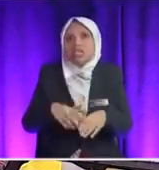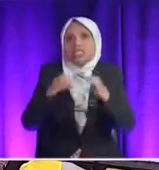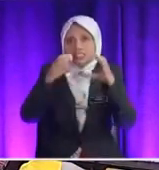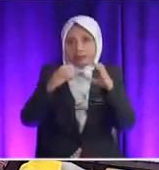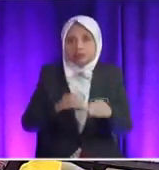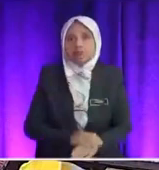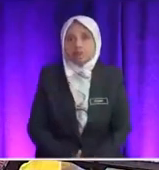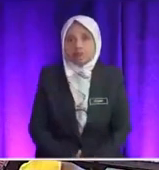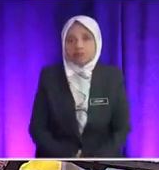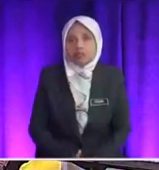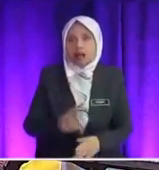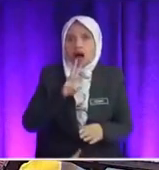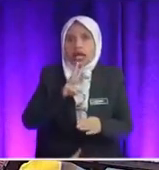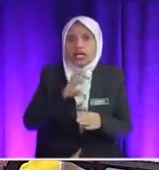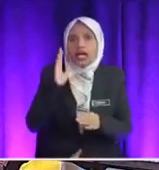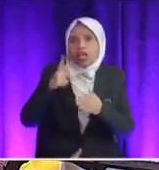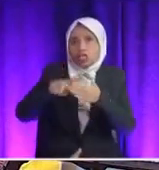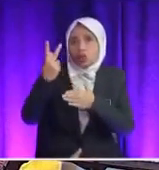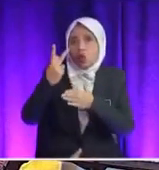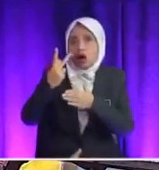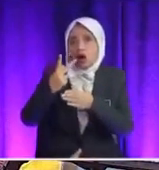care ayo ke sini